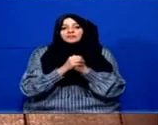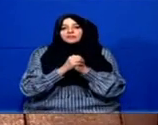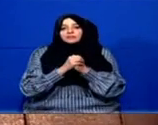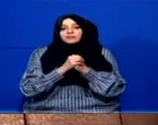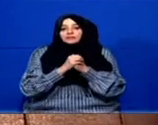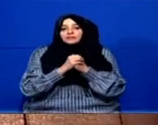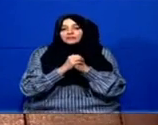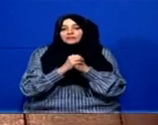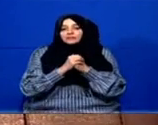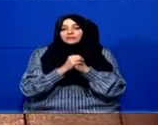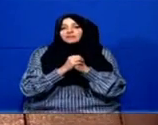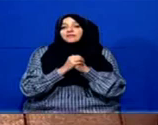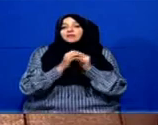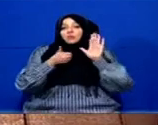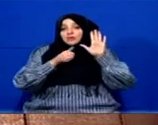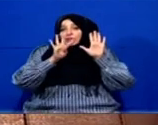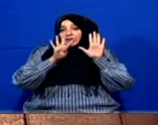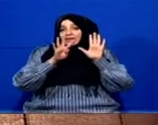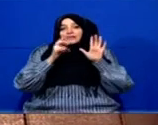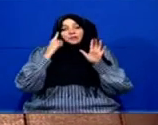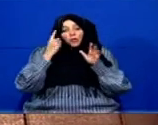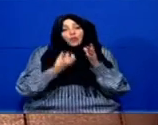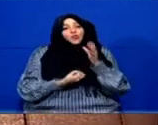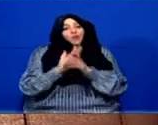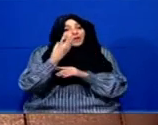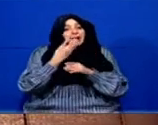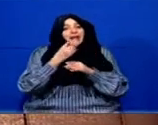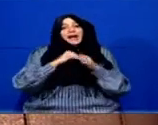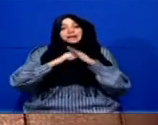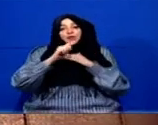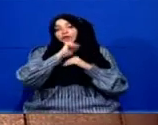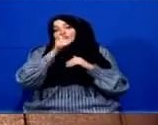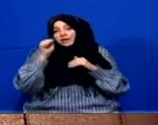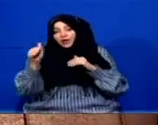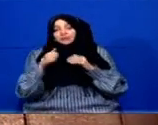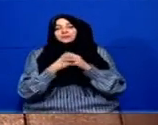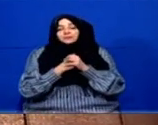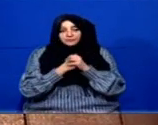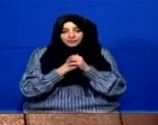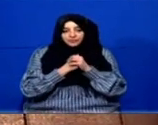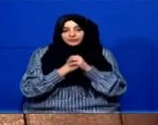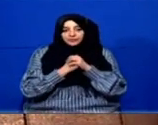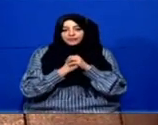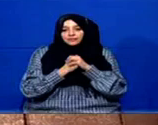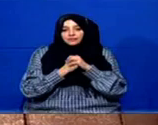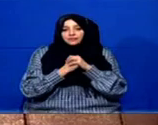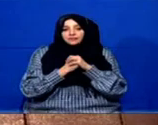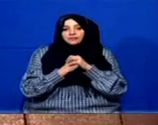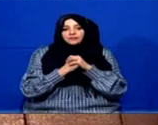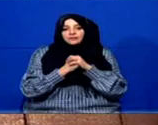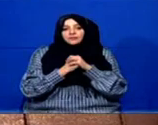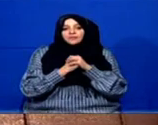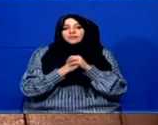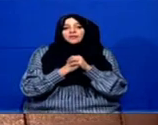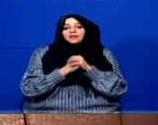الان نستخرج الاسهم الجديده بالنسبه للاصل الجديد الذي صححت به المساله نقول